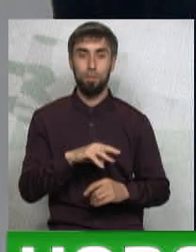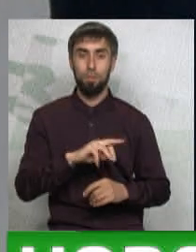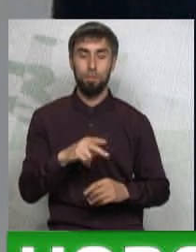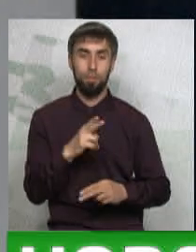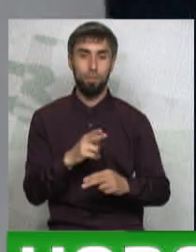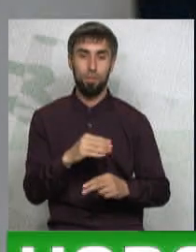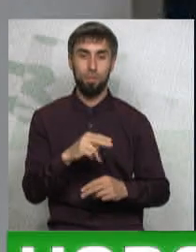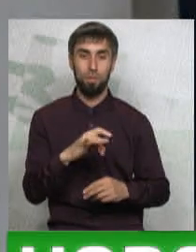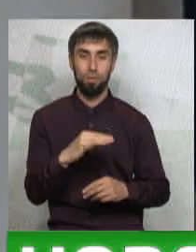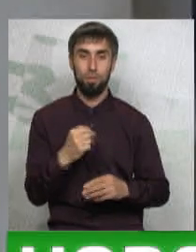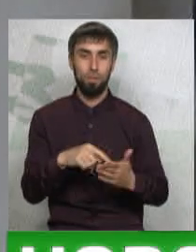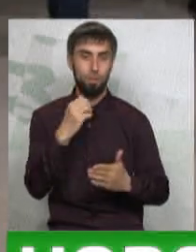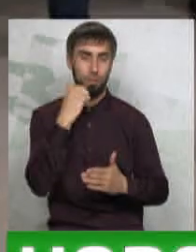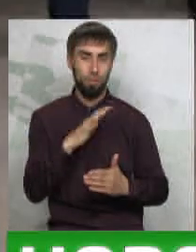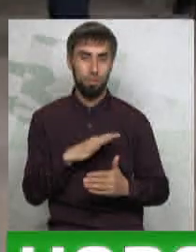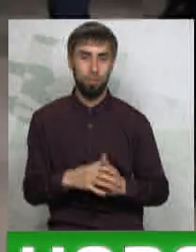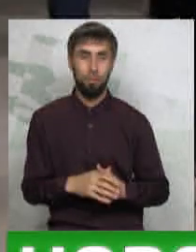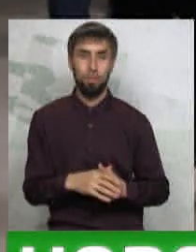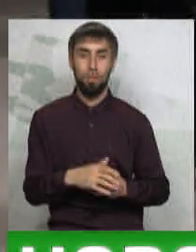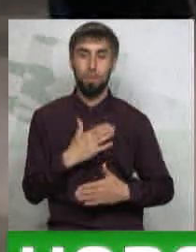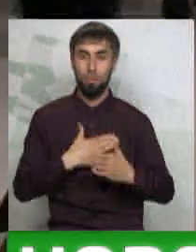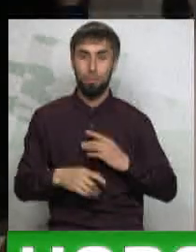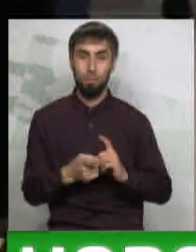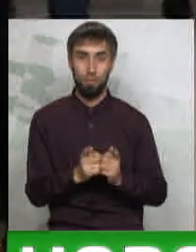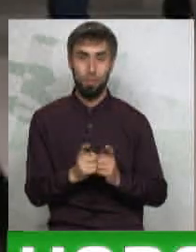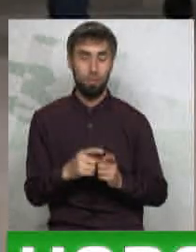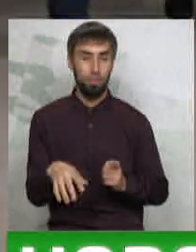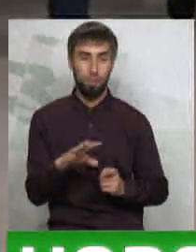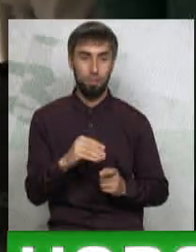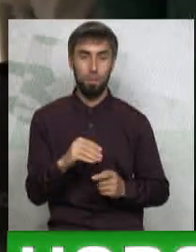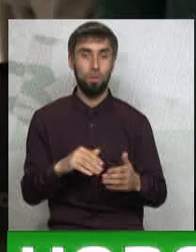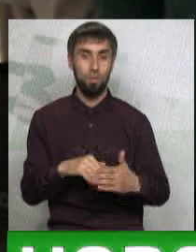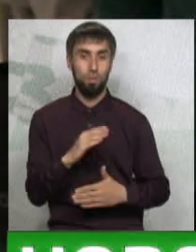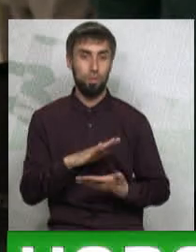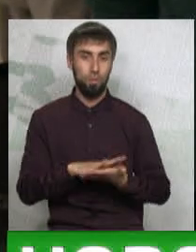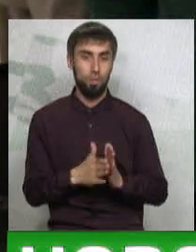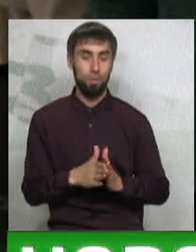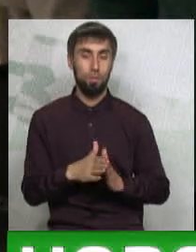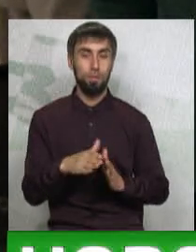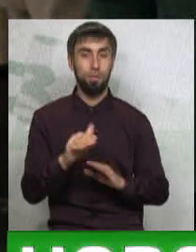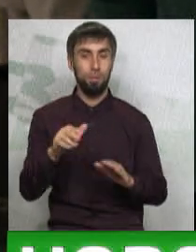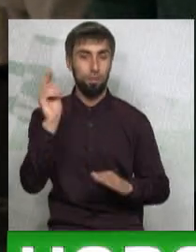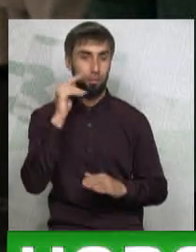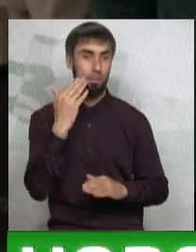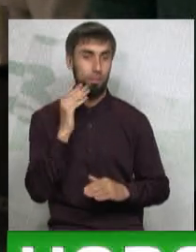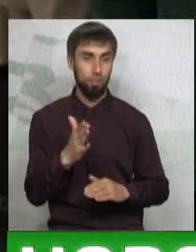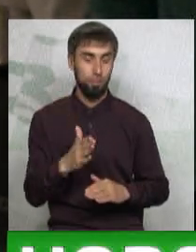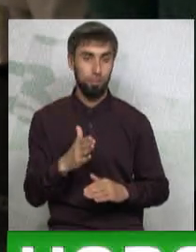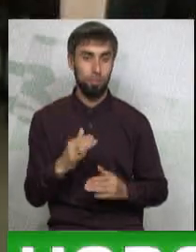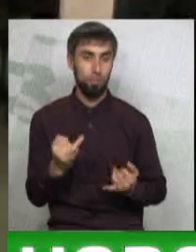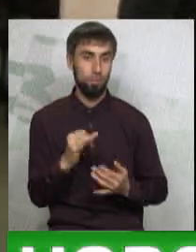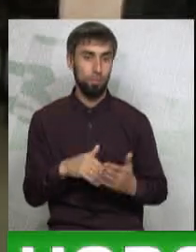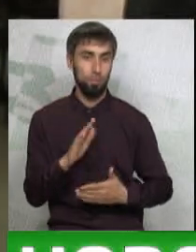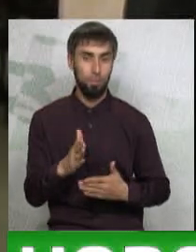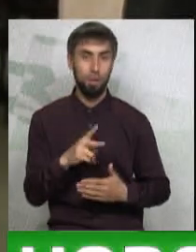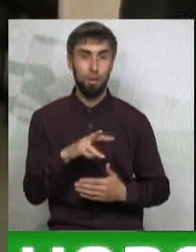все это негодности проходило. Рады изменениям все. В улучшенных условиях интерес детей к учебному процессу должен возрасти.